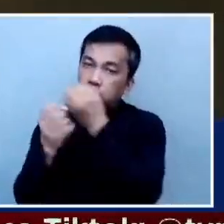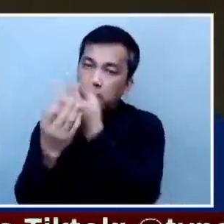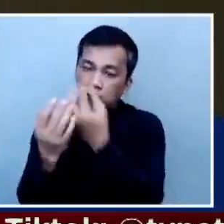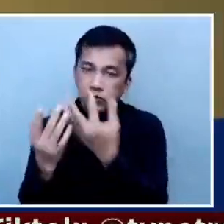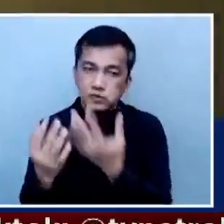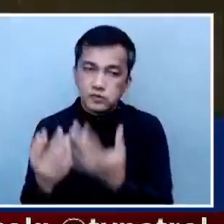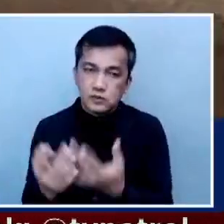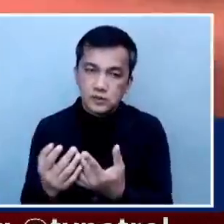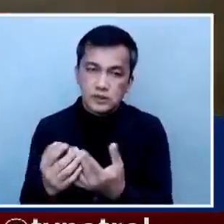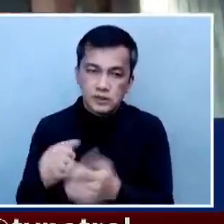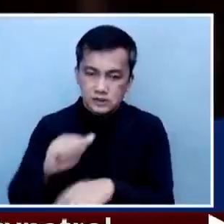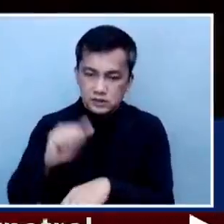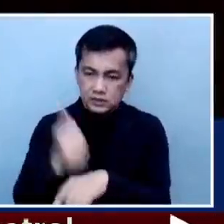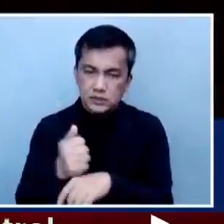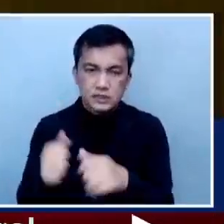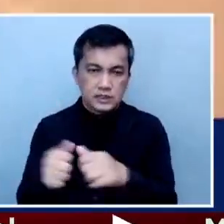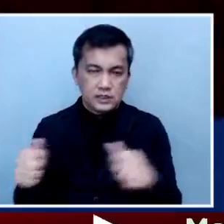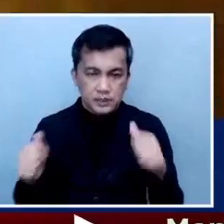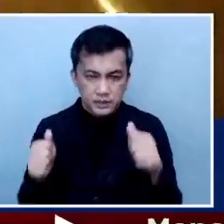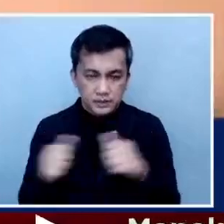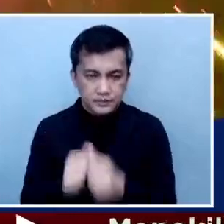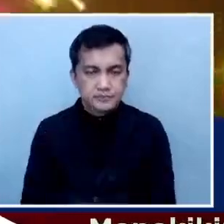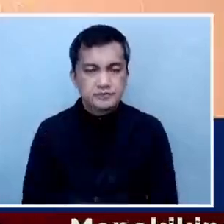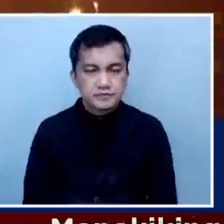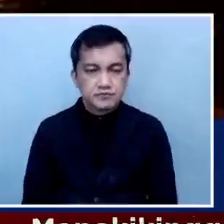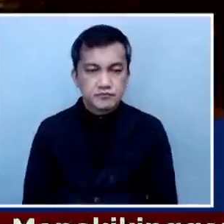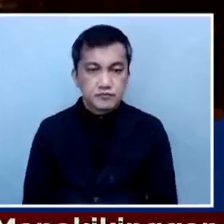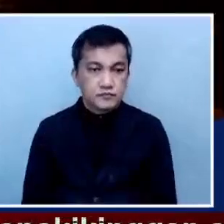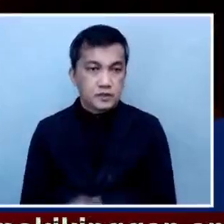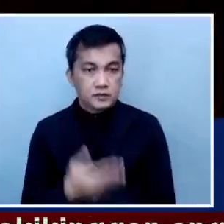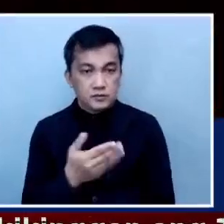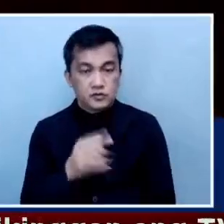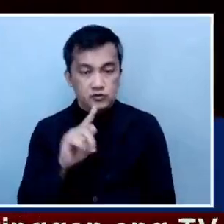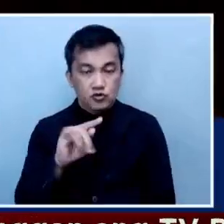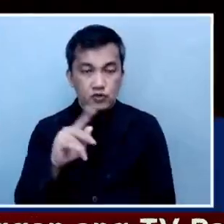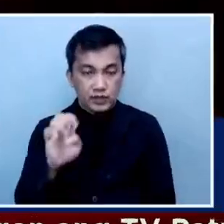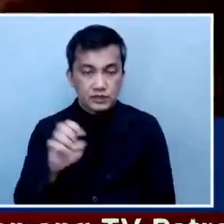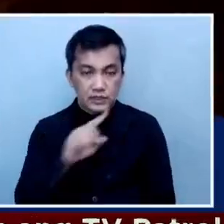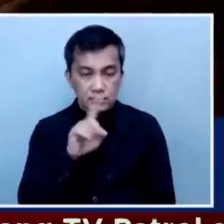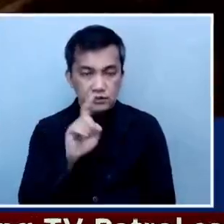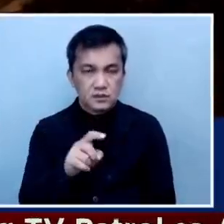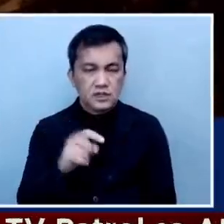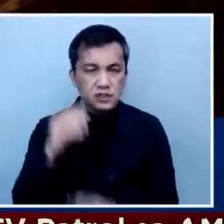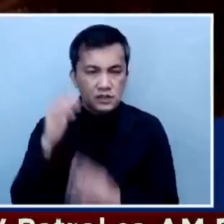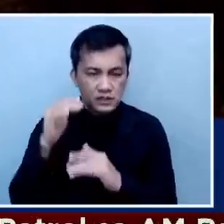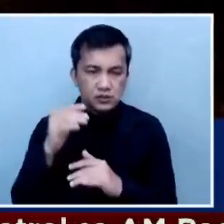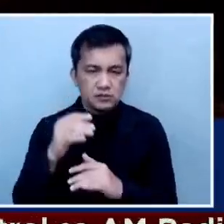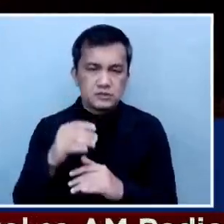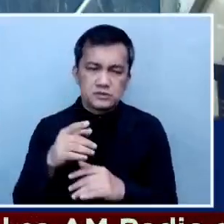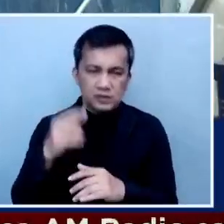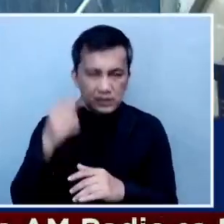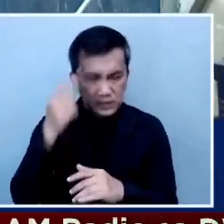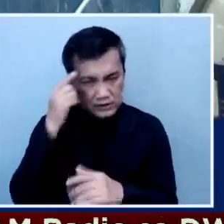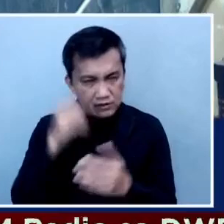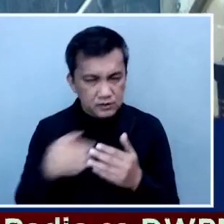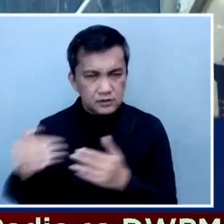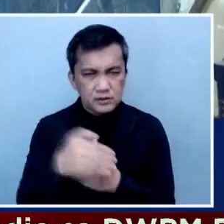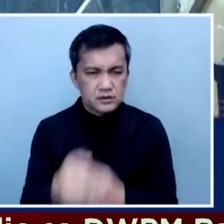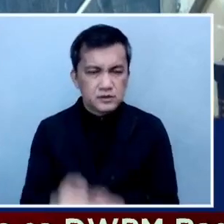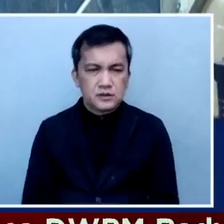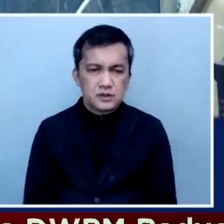community fireworks shows. Kung si Cory ang tatanungin, sana ay mas naging maagap siya noon. Hindi na kami